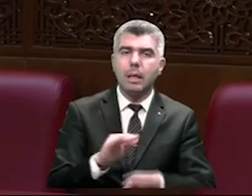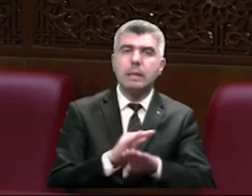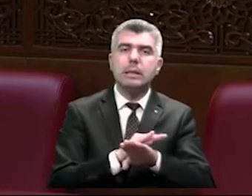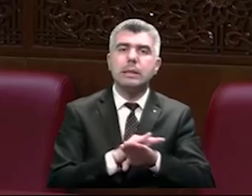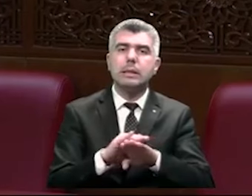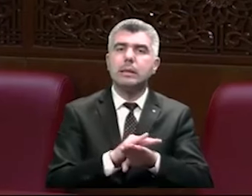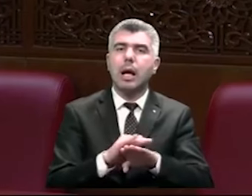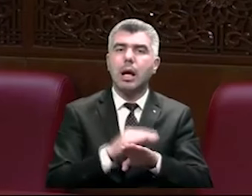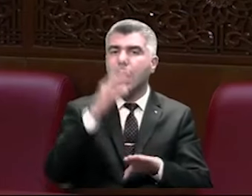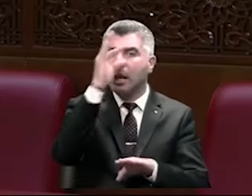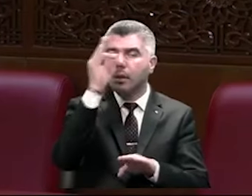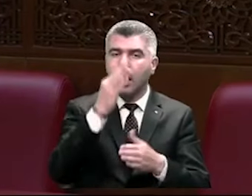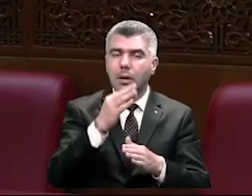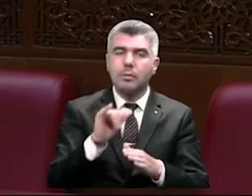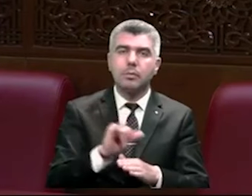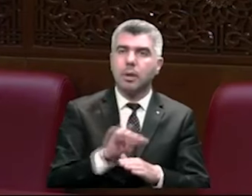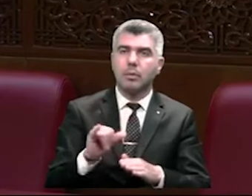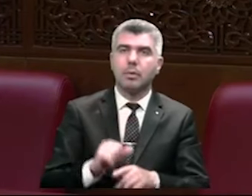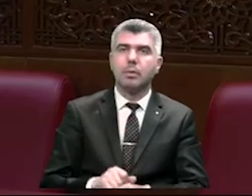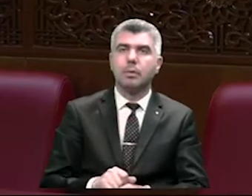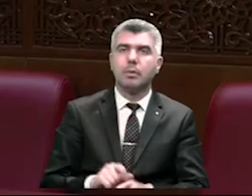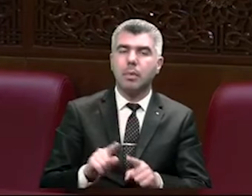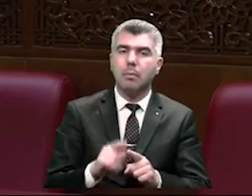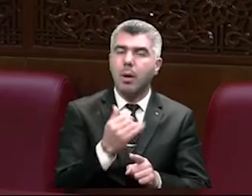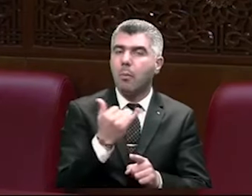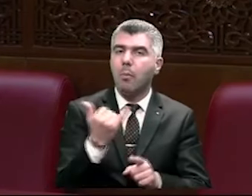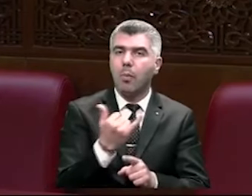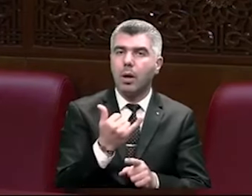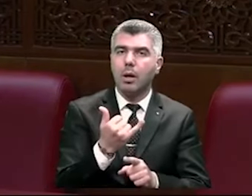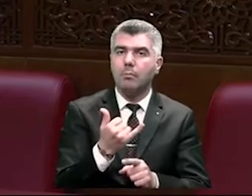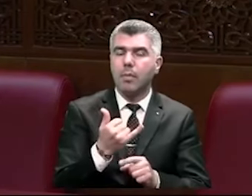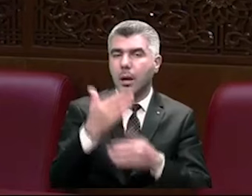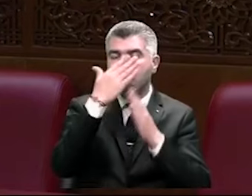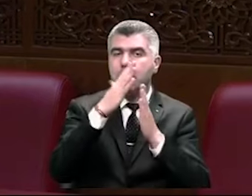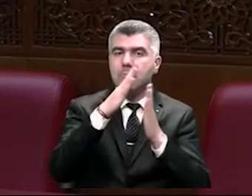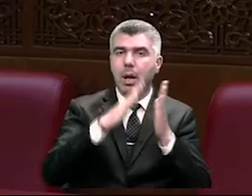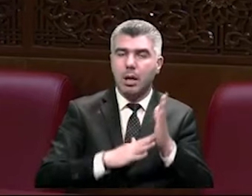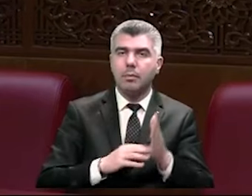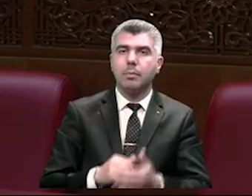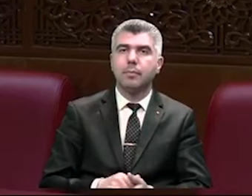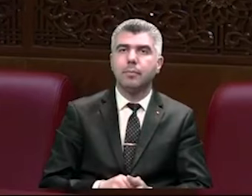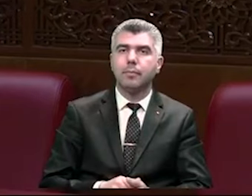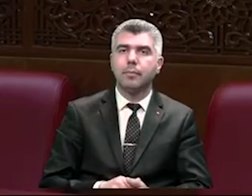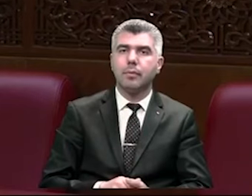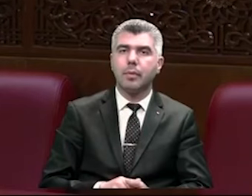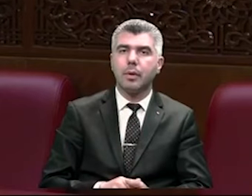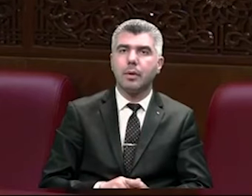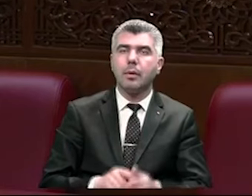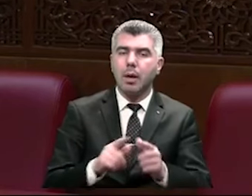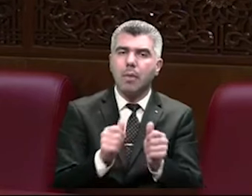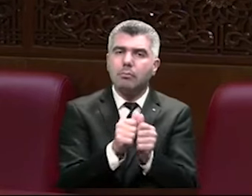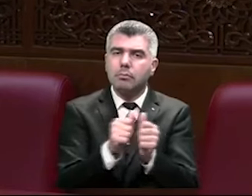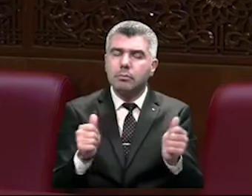حاجه اللي اللي هي مهمه لبلادنا نقدروا ربما نتفارق على